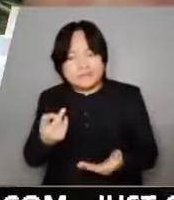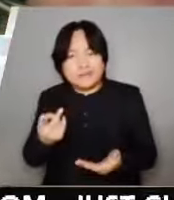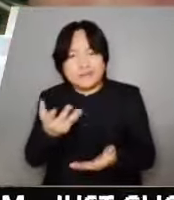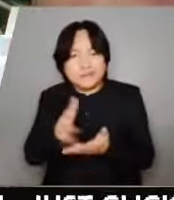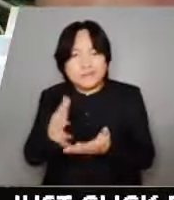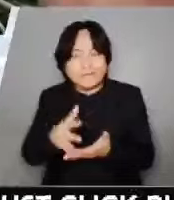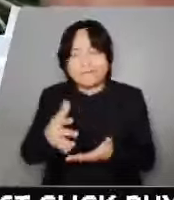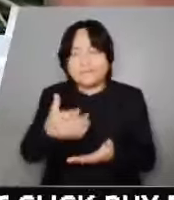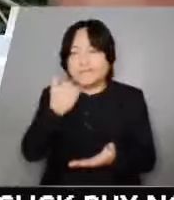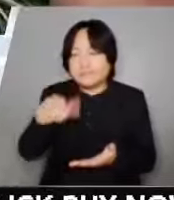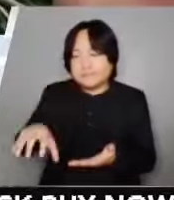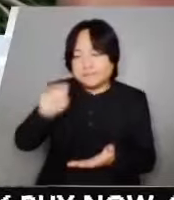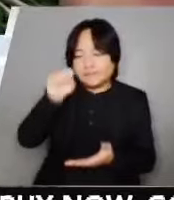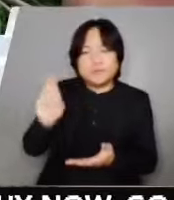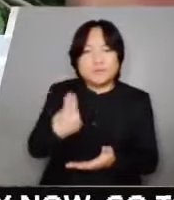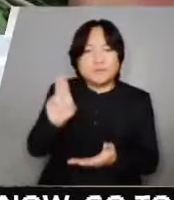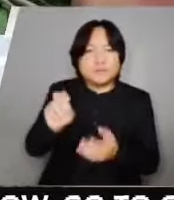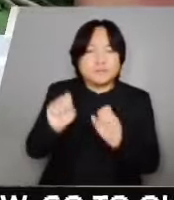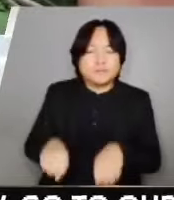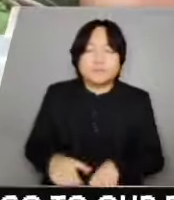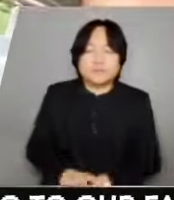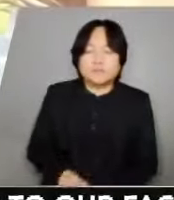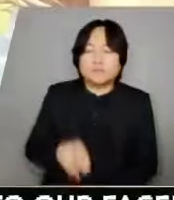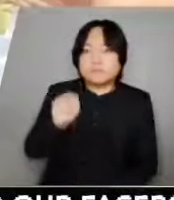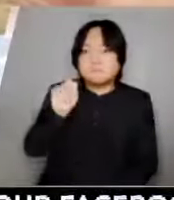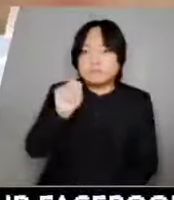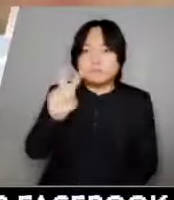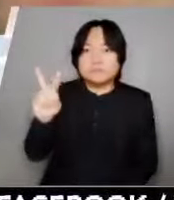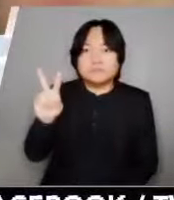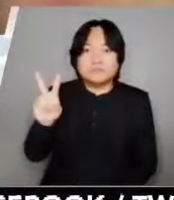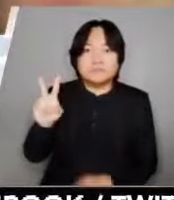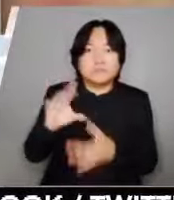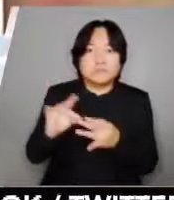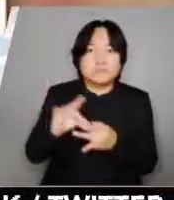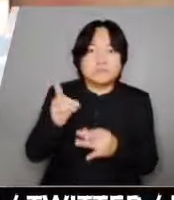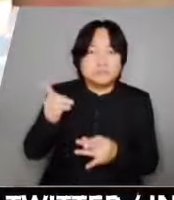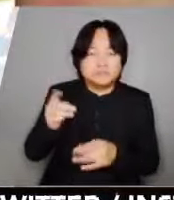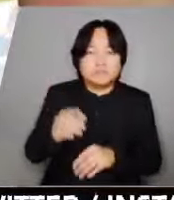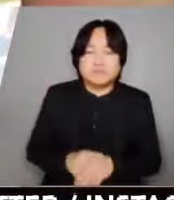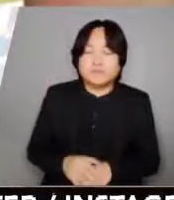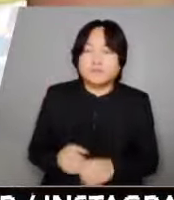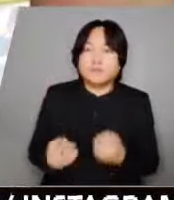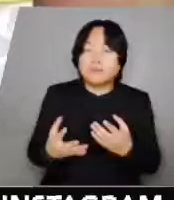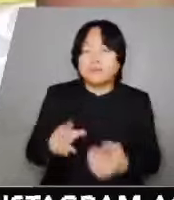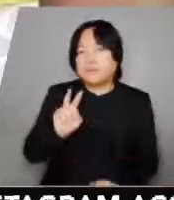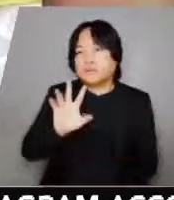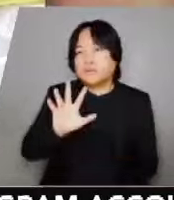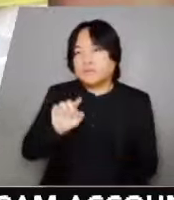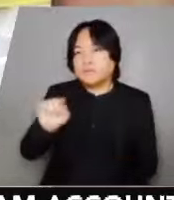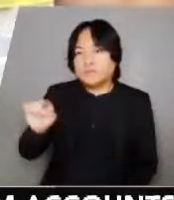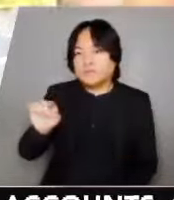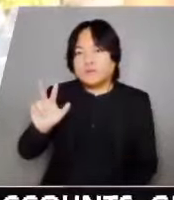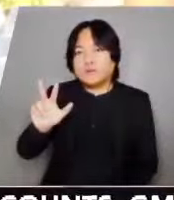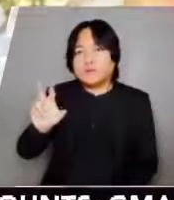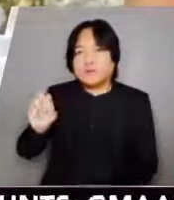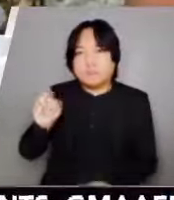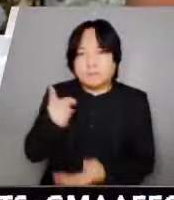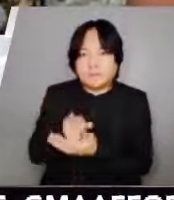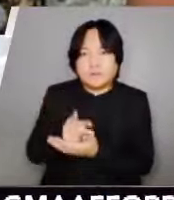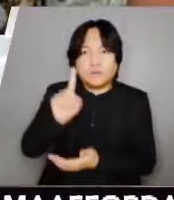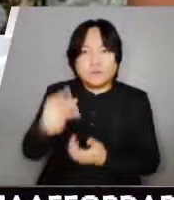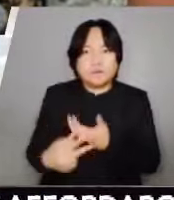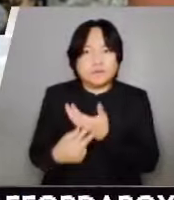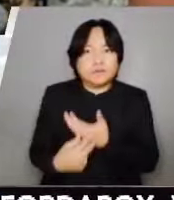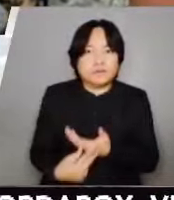kamatis. Ayon sa Nueva Vizcaya Agricultural Terminal, 25 pesos hanggang 30 pesos kada kilo sana ang wholesale price